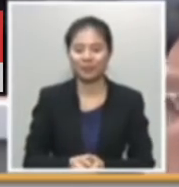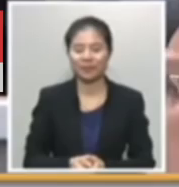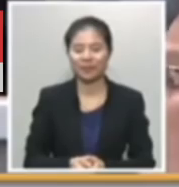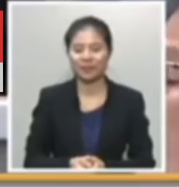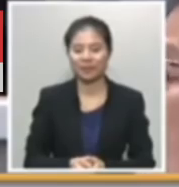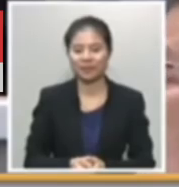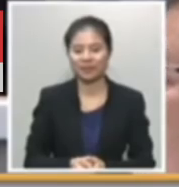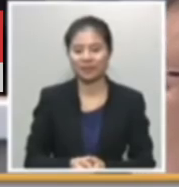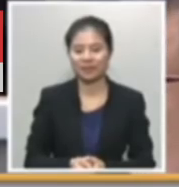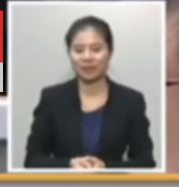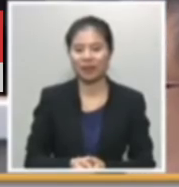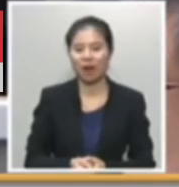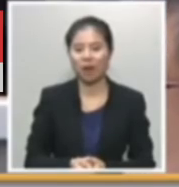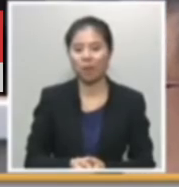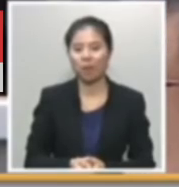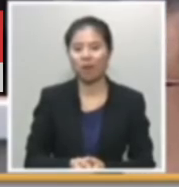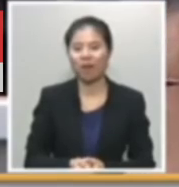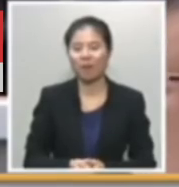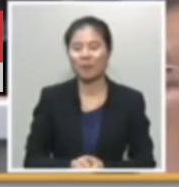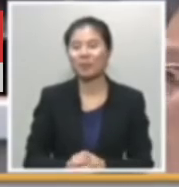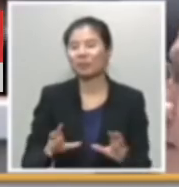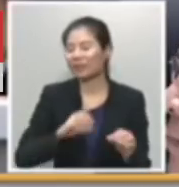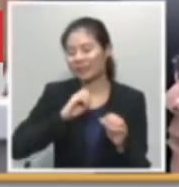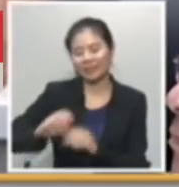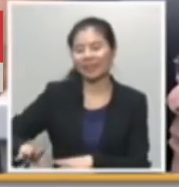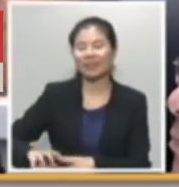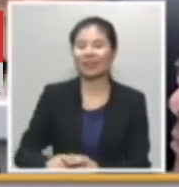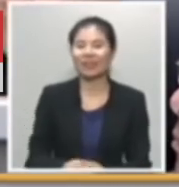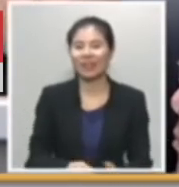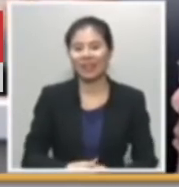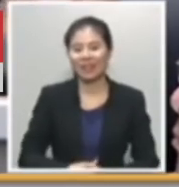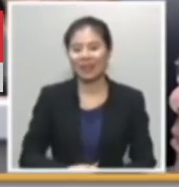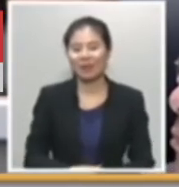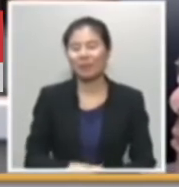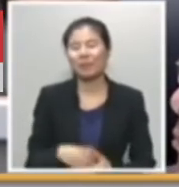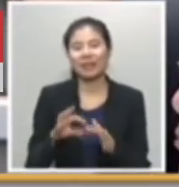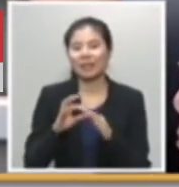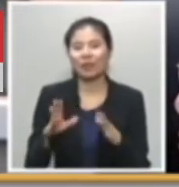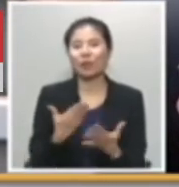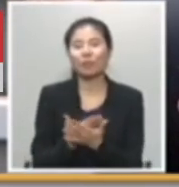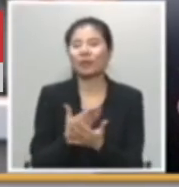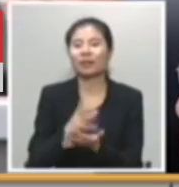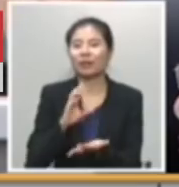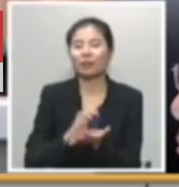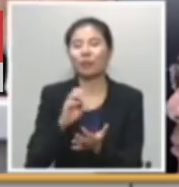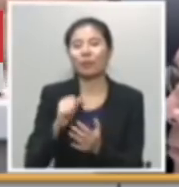มเชื่อท่านโจรทิ้งเลยไม่ได้พูดถึงละเอาละครับท่านดู